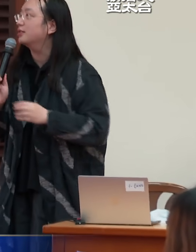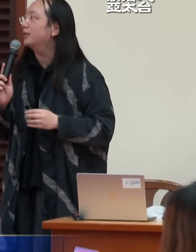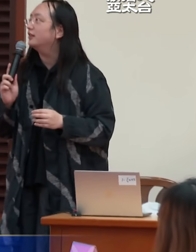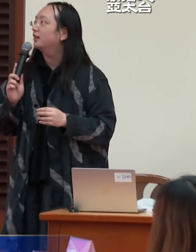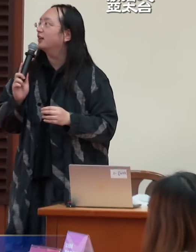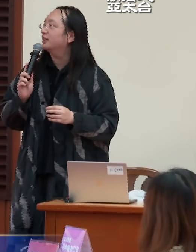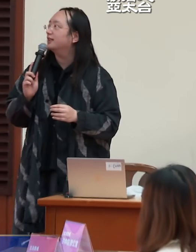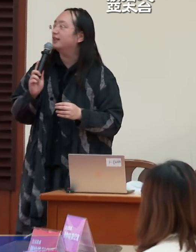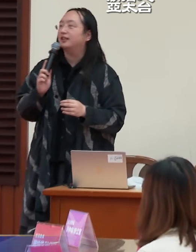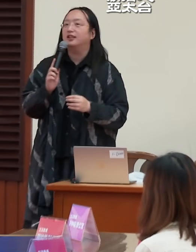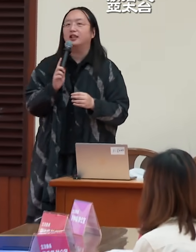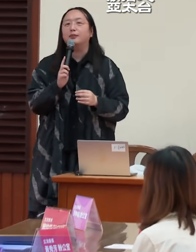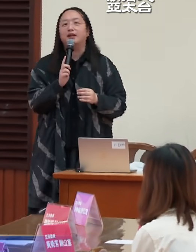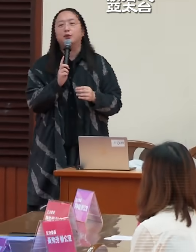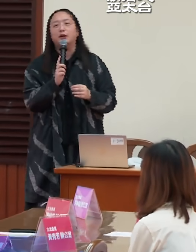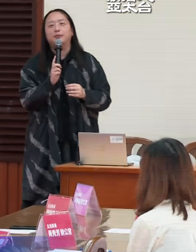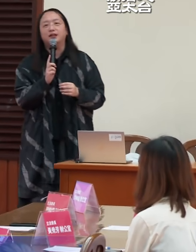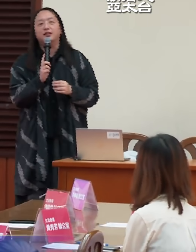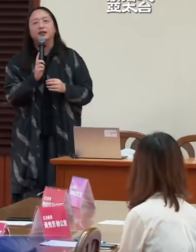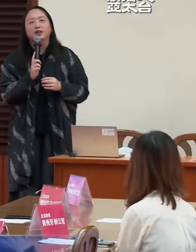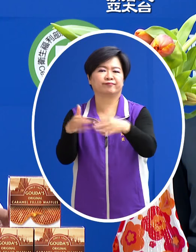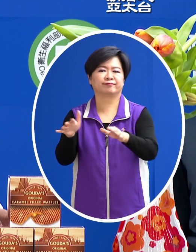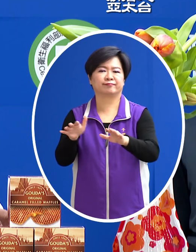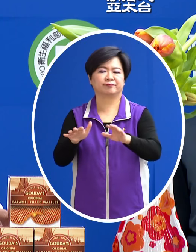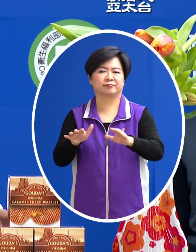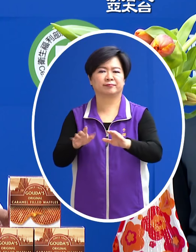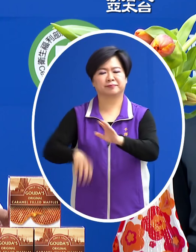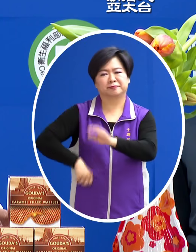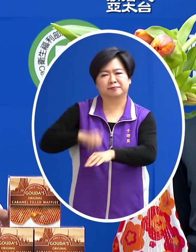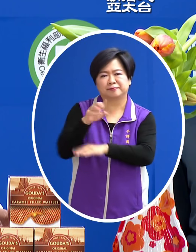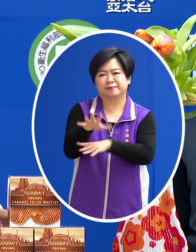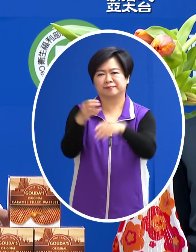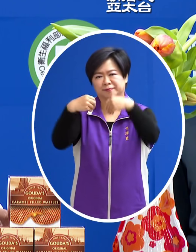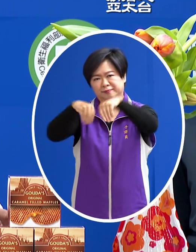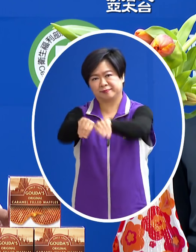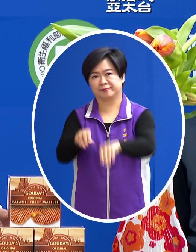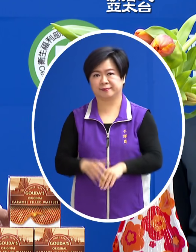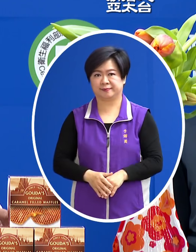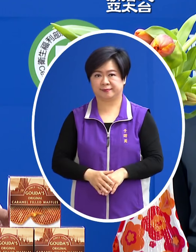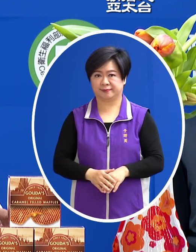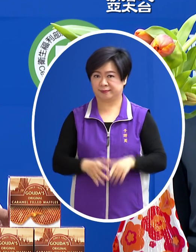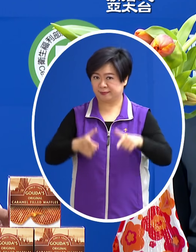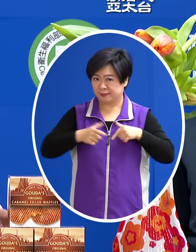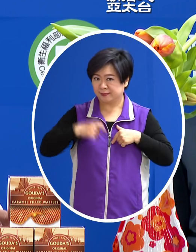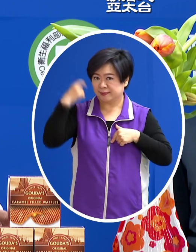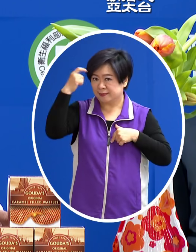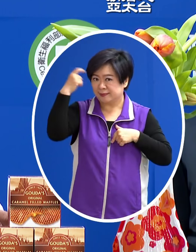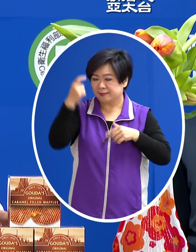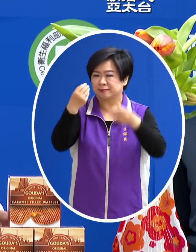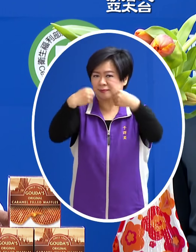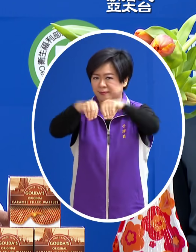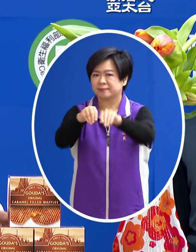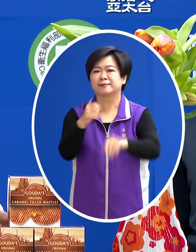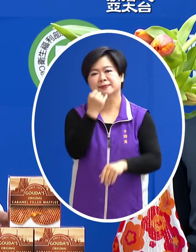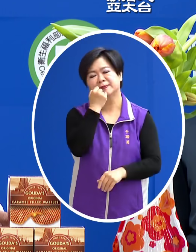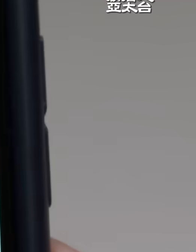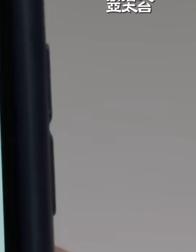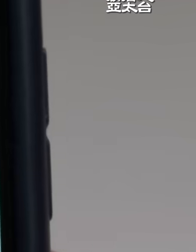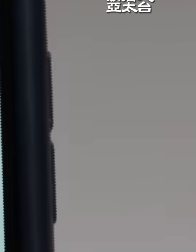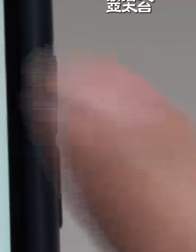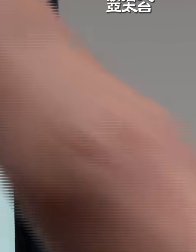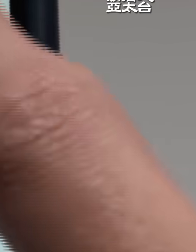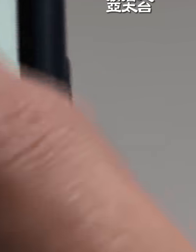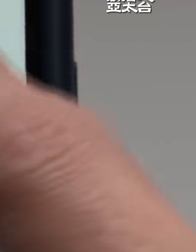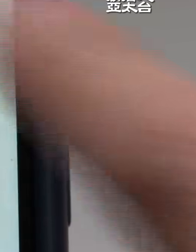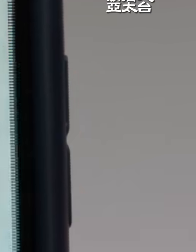过10万人啊，已经响应了100多万片了。 27日，中央流行疫情指挥中心推出护台湾助世界运动，透